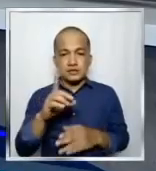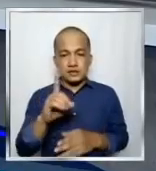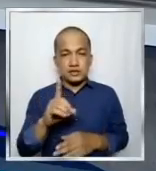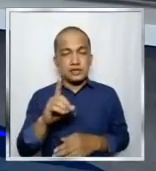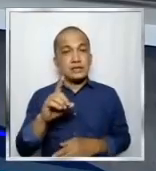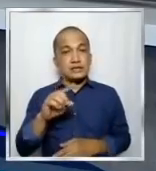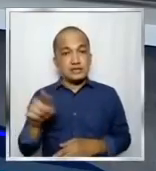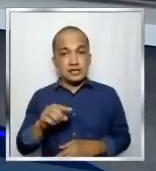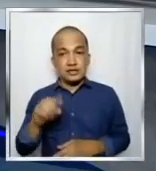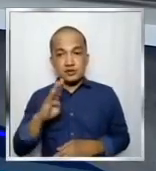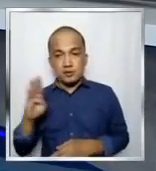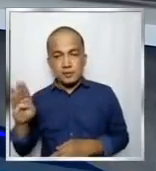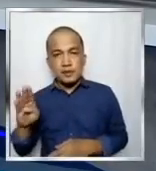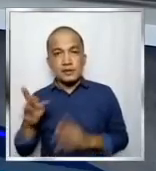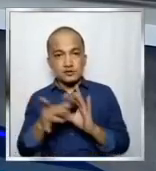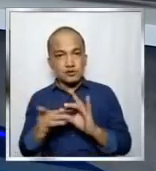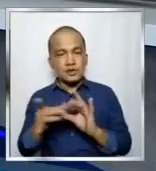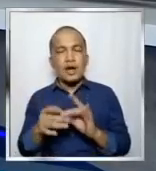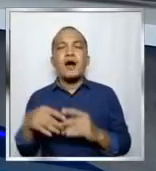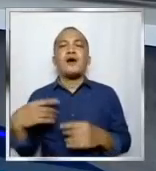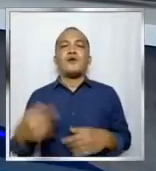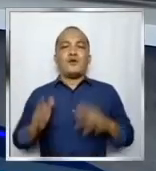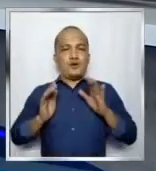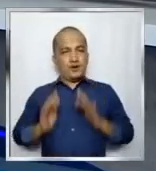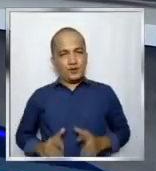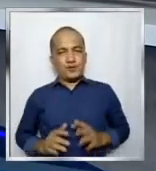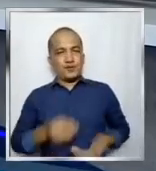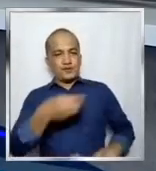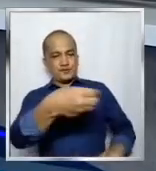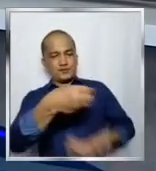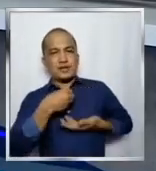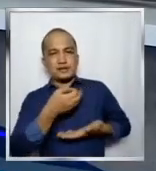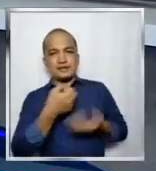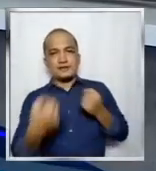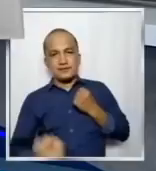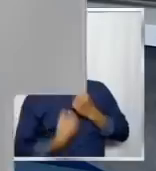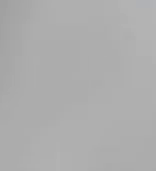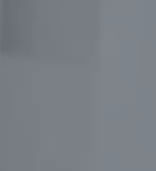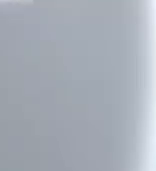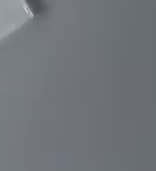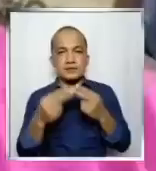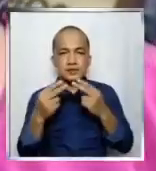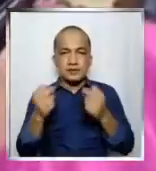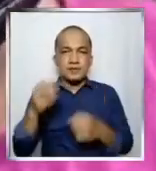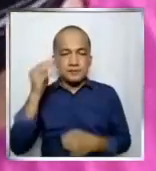nakakuha na sila ng ayuda. Yan ang tinutukan ni Mark Makalalad ng Super Radio DZBB.